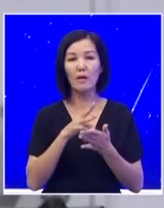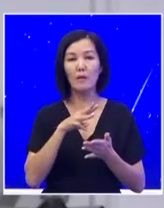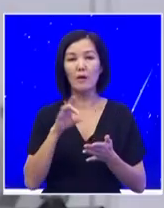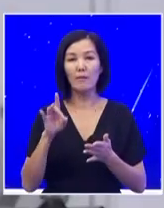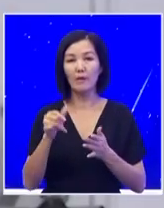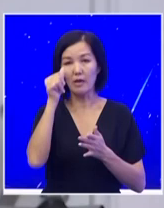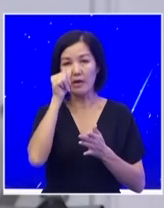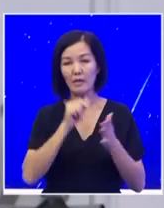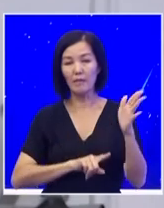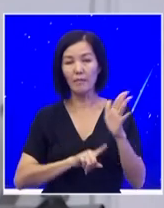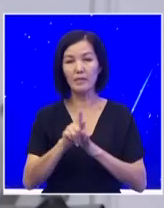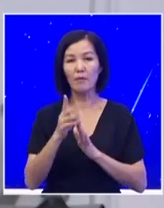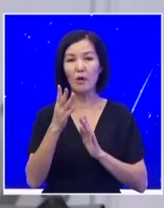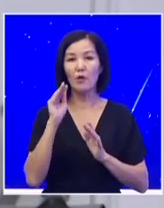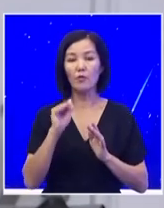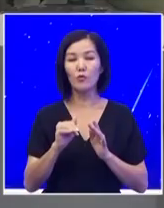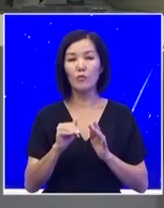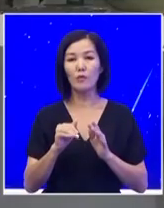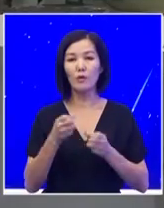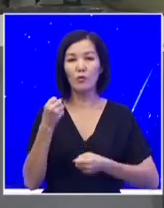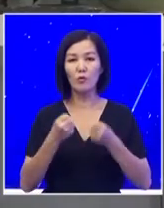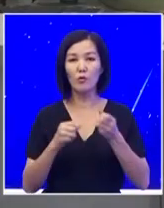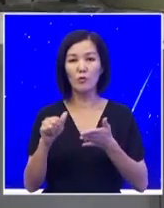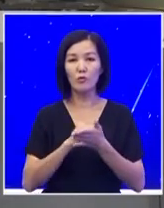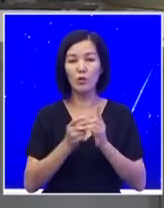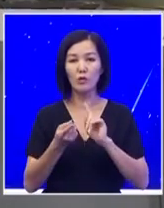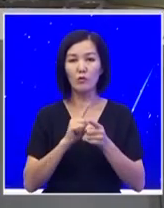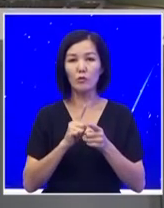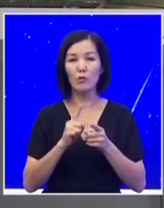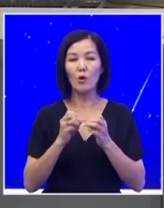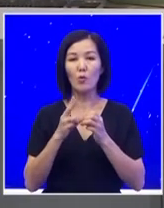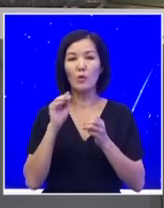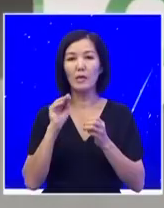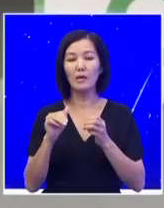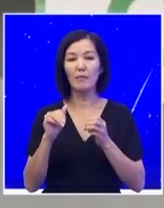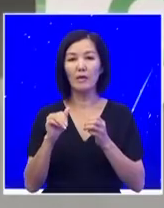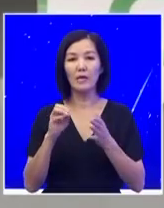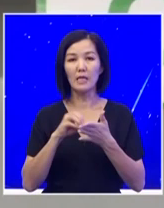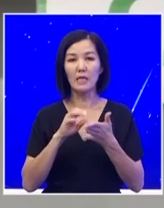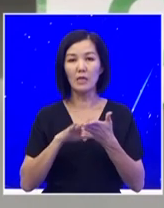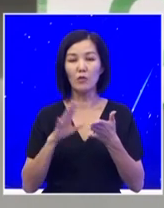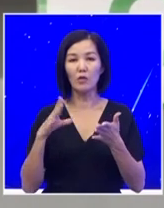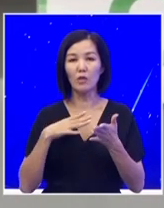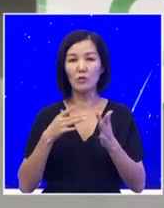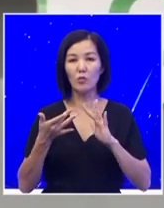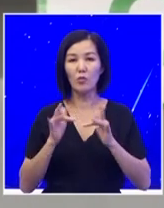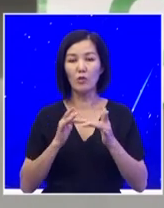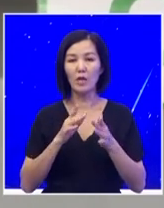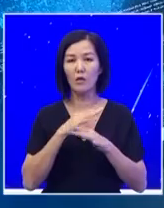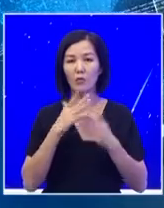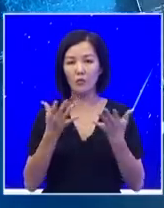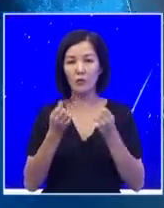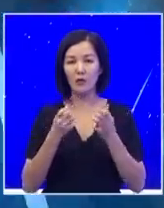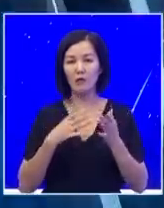бері 4000 жүргізуші куәлігі ауыстырылып, 12000-нан аса көлік тіркеуден өтсе, олардың басым бөлігі онлайн қызметті